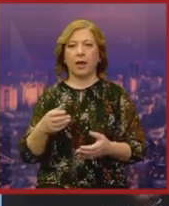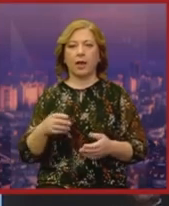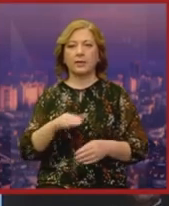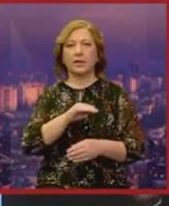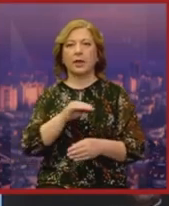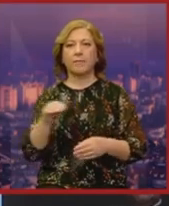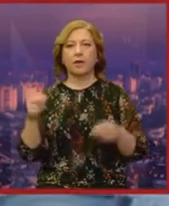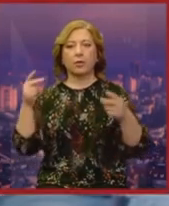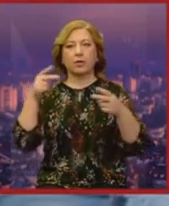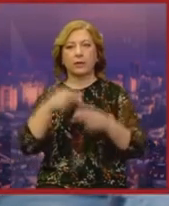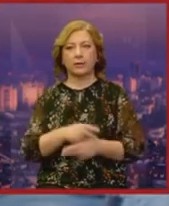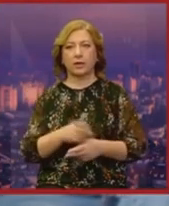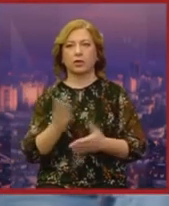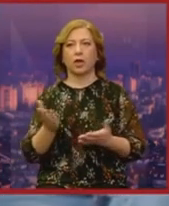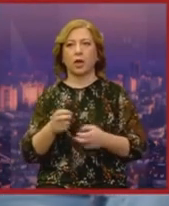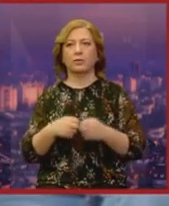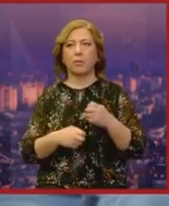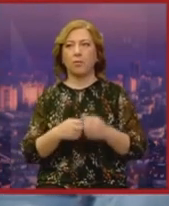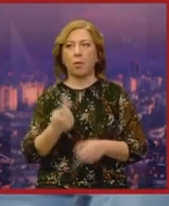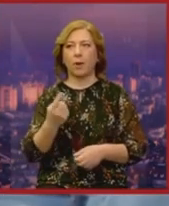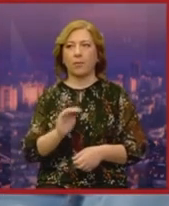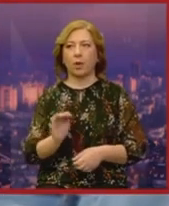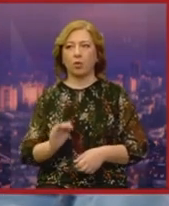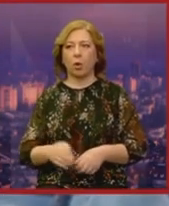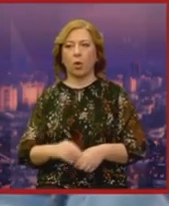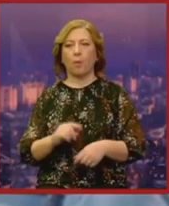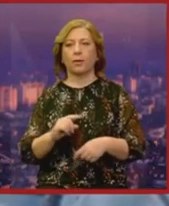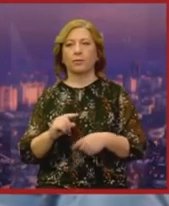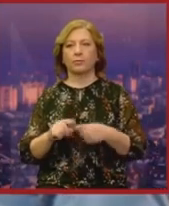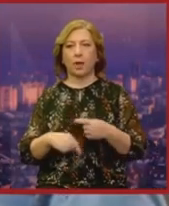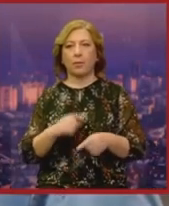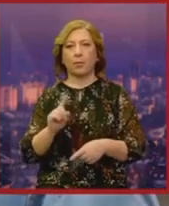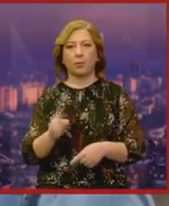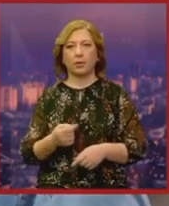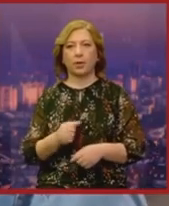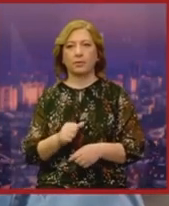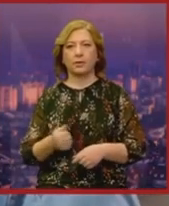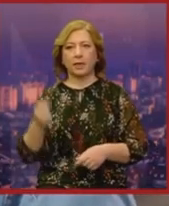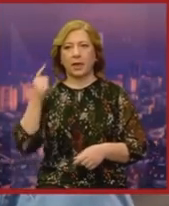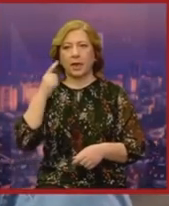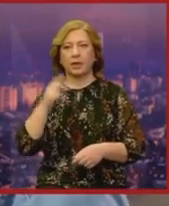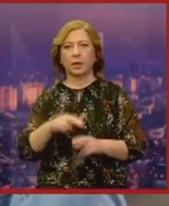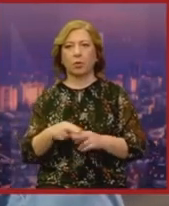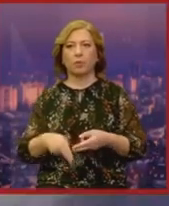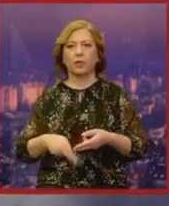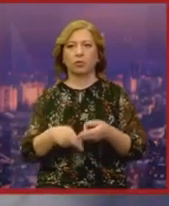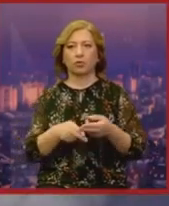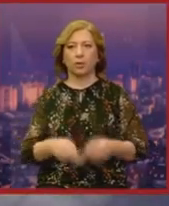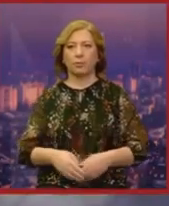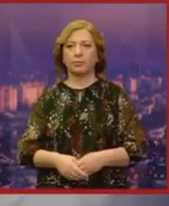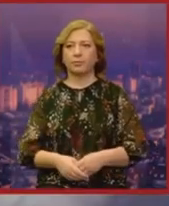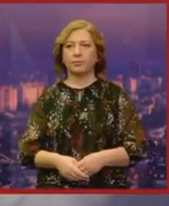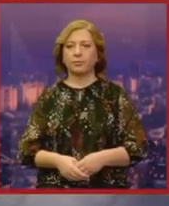sunt problemele de înțelegere ale unui copil, abia atunci putem să ne gândim cum să-l ajutăm. Cu